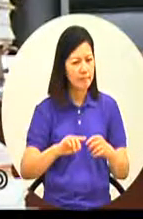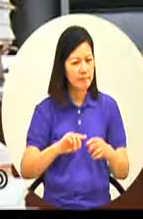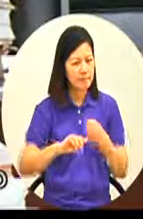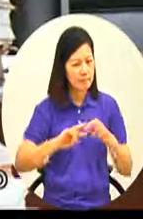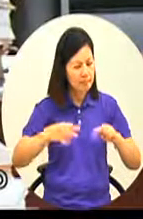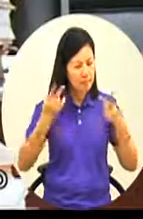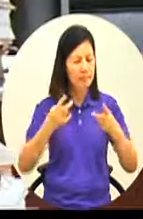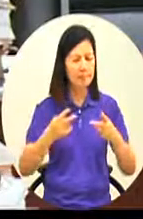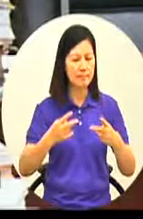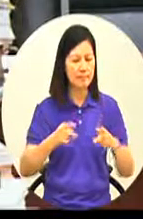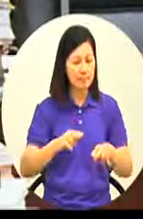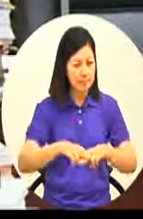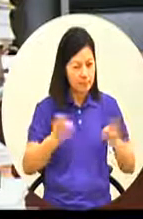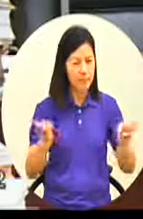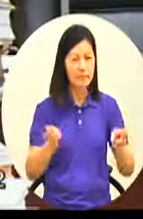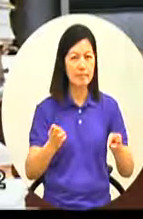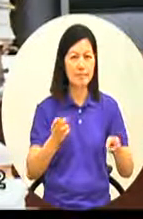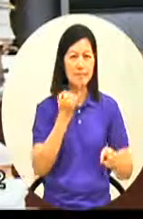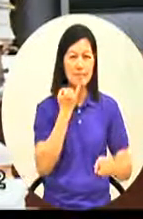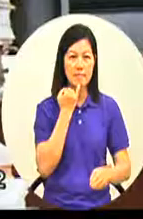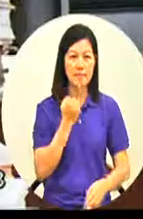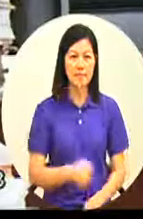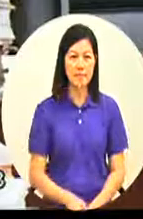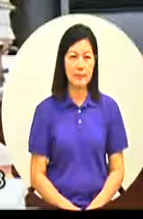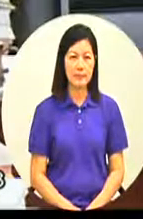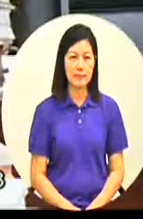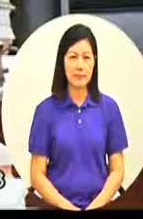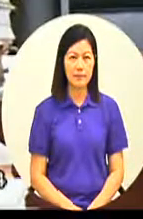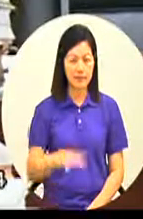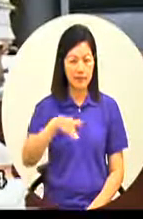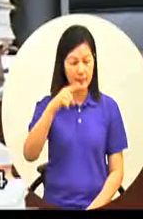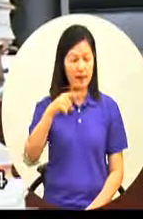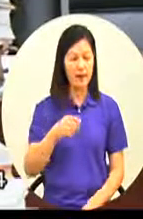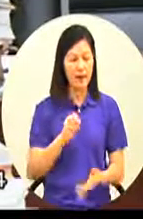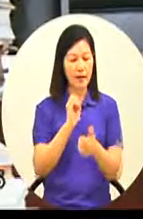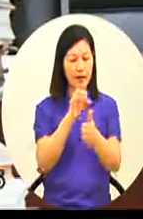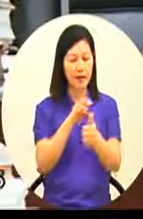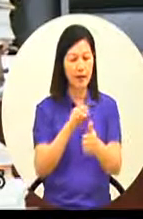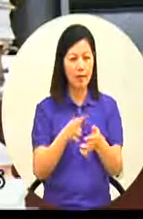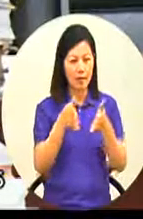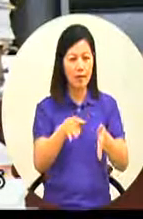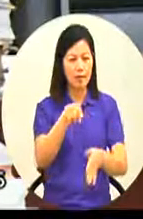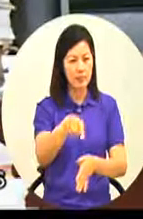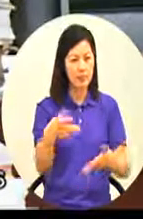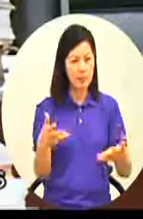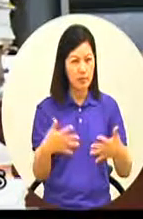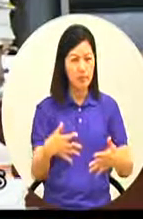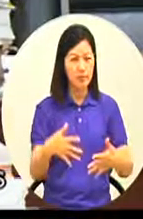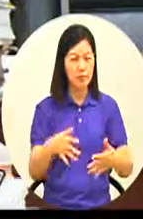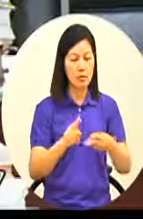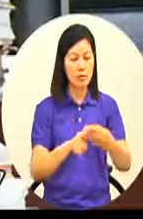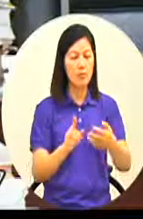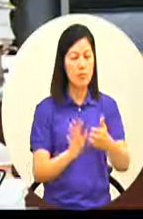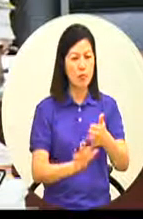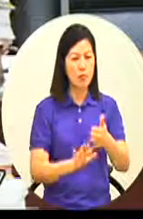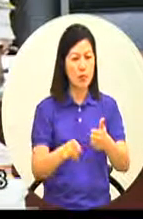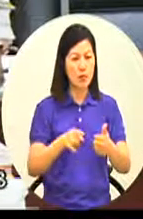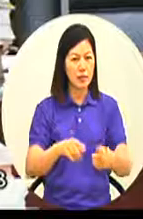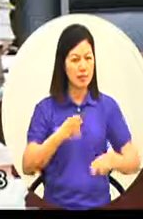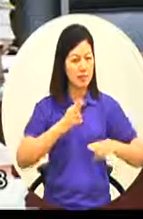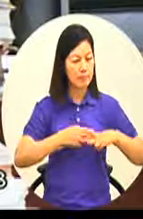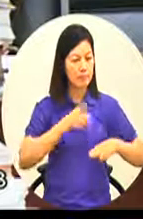案哈。那这找。第一次吼发言，那先就这个议题吼，那请主委吼，是不是你有信心能够处理这些议